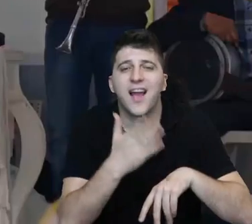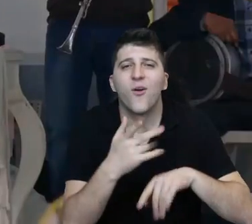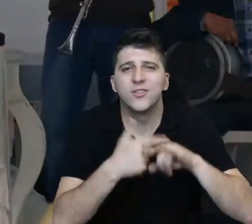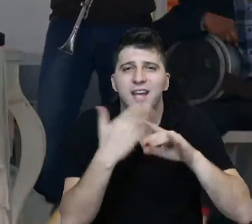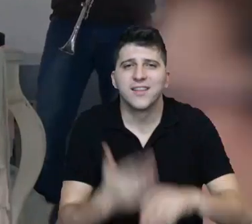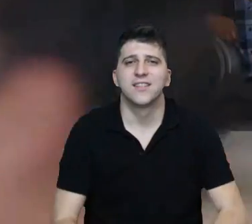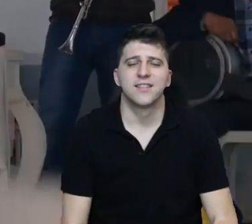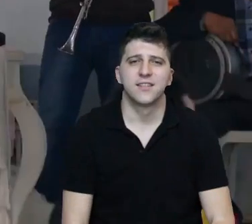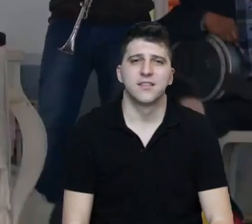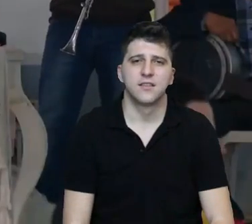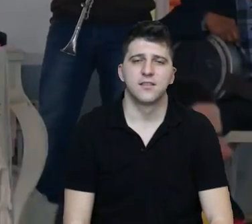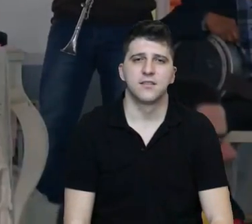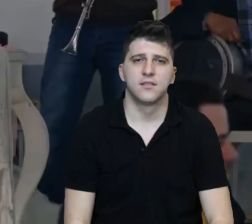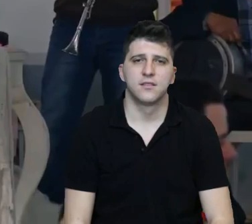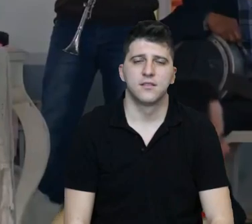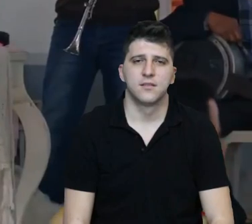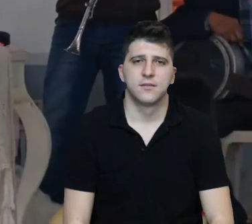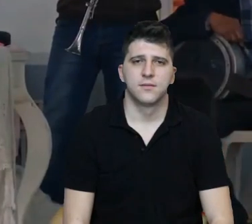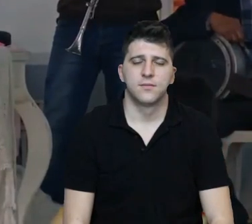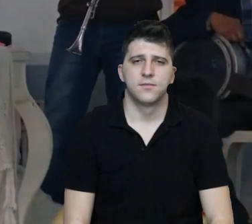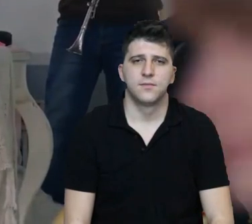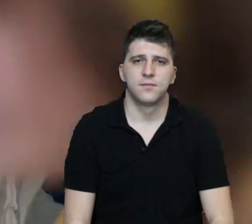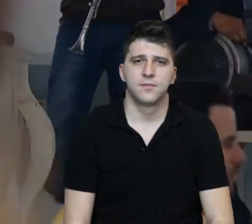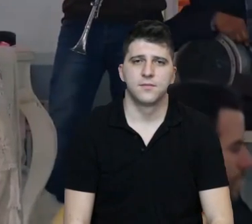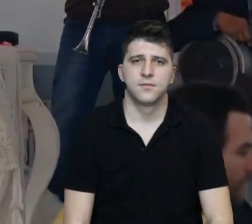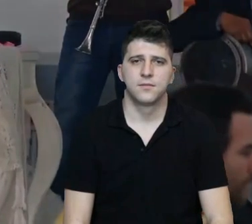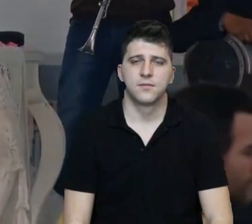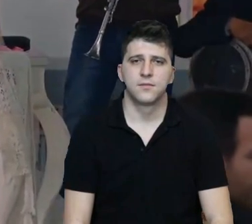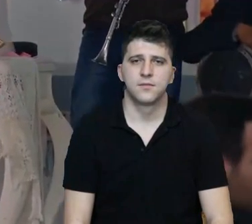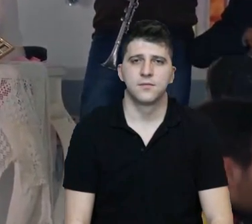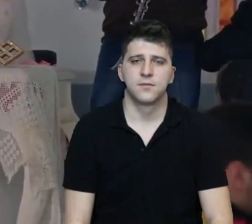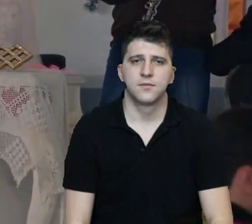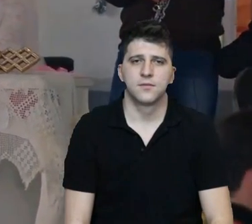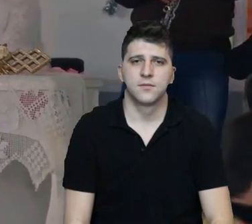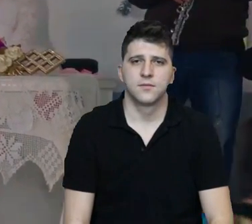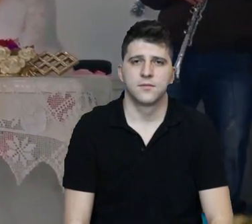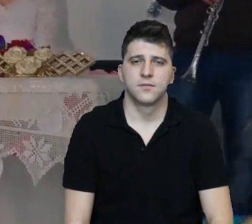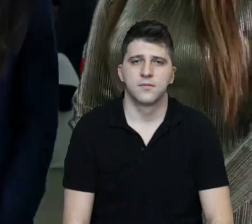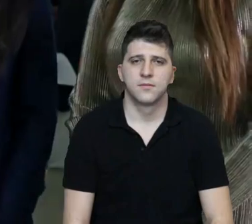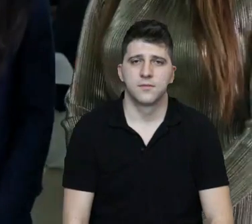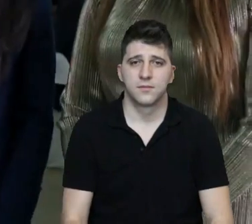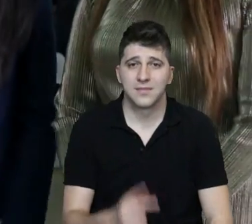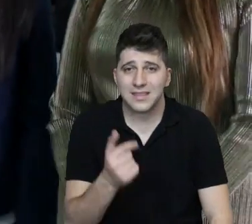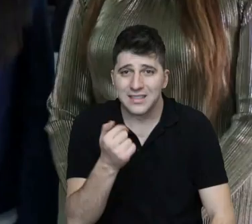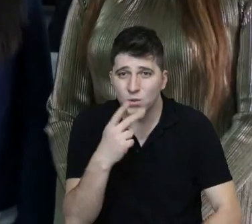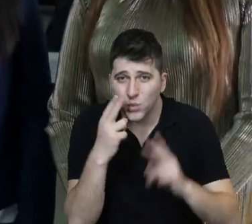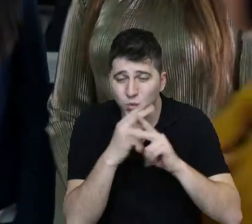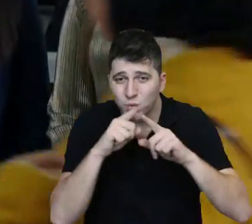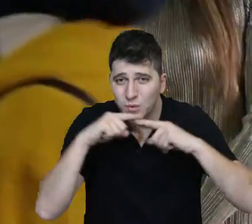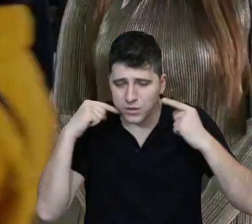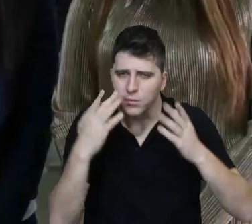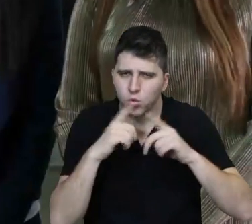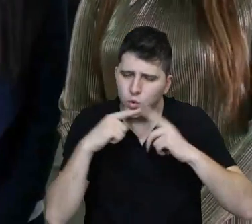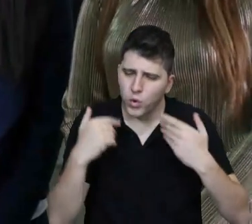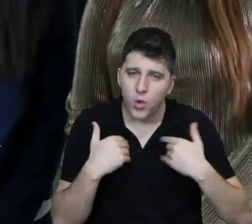geldin. İbrahim yanına gelen küçük Fatih'e bir şey söyleyip ayaklandı. Şişt, azıcık gülümseyin bari. Tamam, yapma, gülümsüz işte.